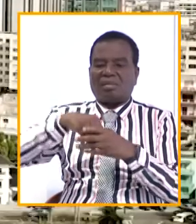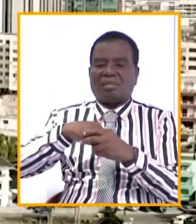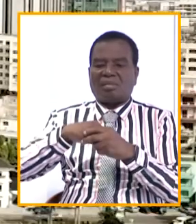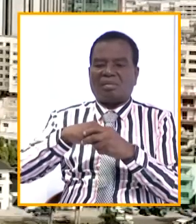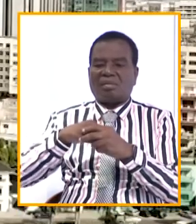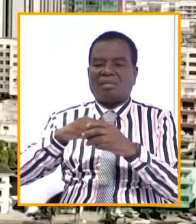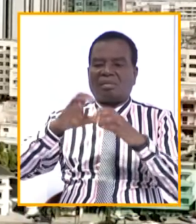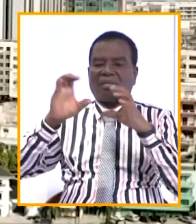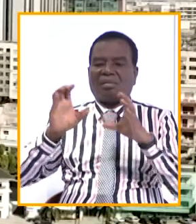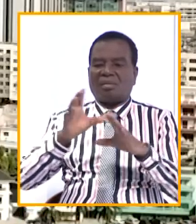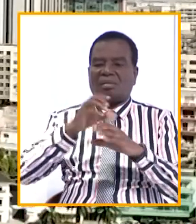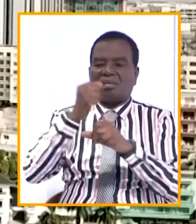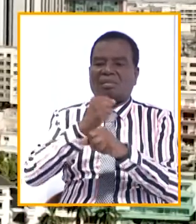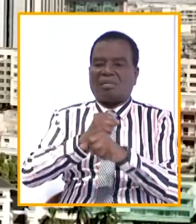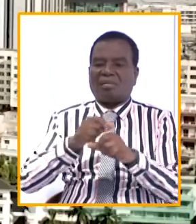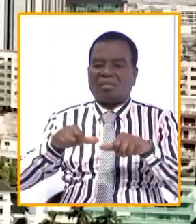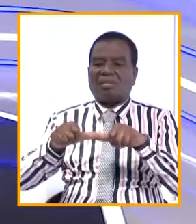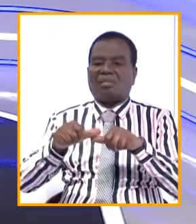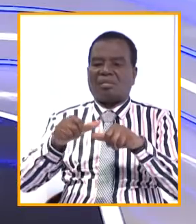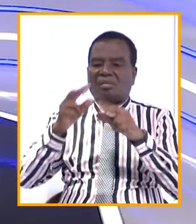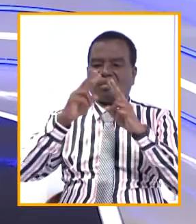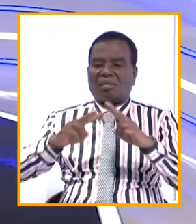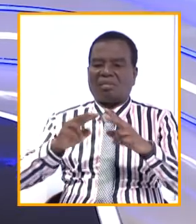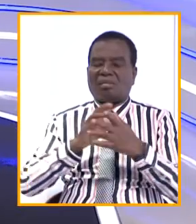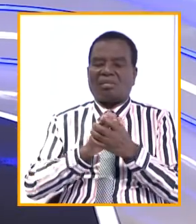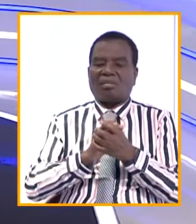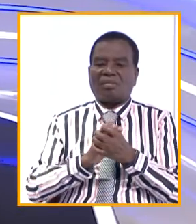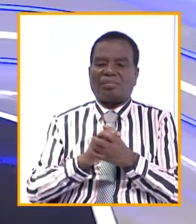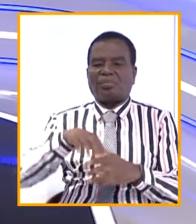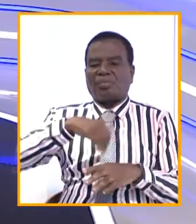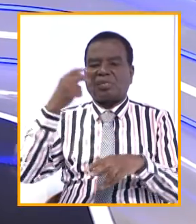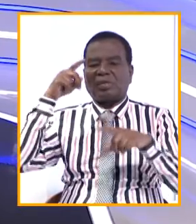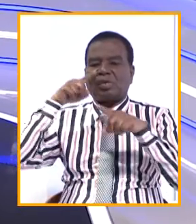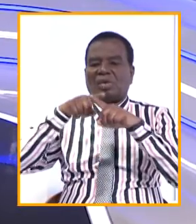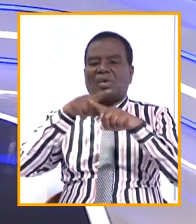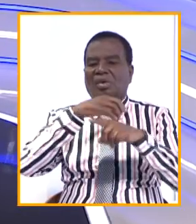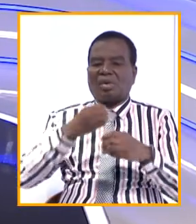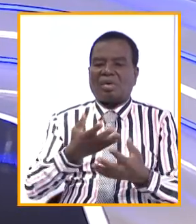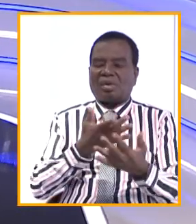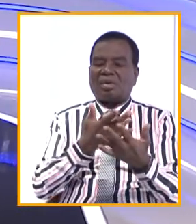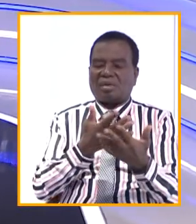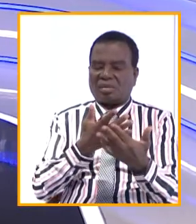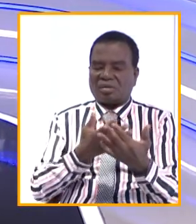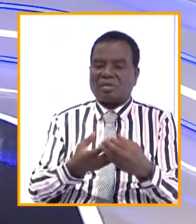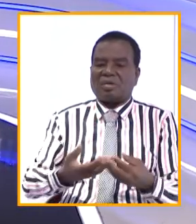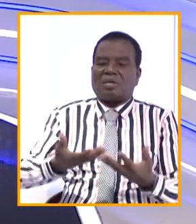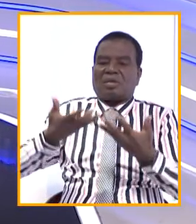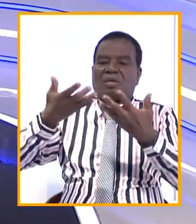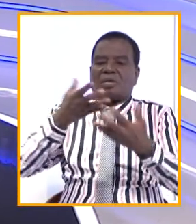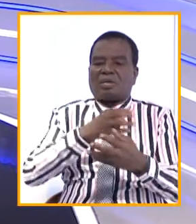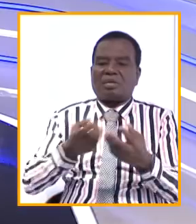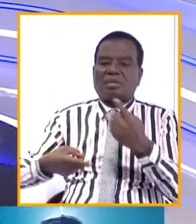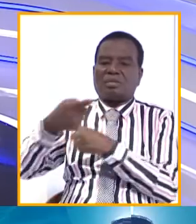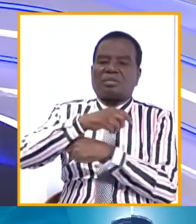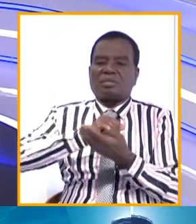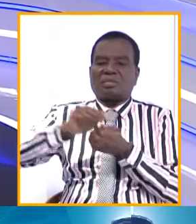du projet Abidjan Ville Durable. Et d'autres défis attendent d'être relevés sur le terrain politique. Les jours passent